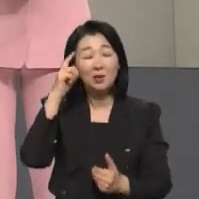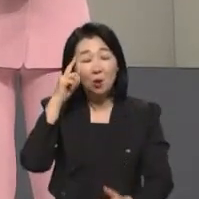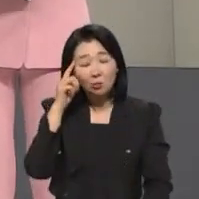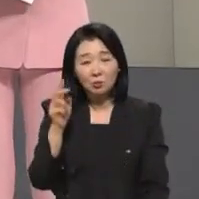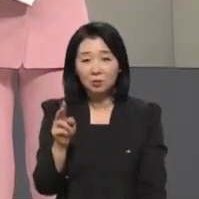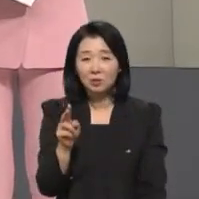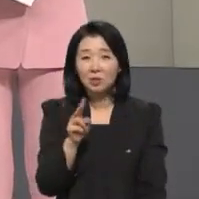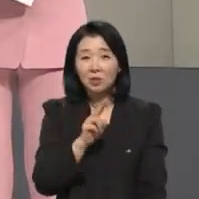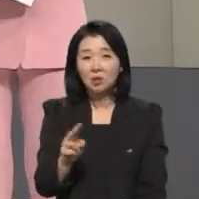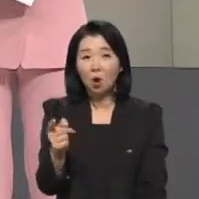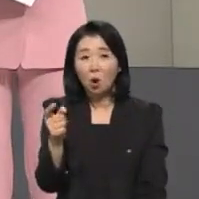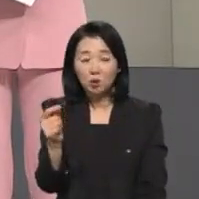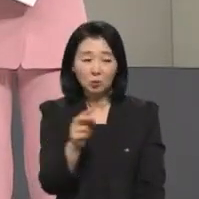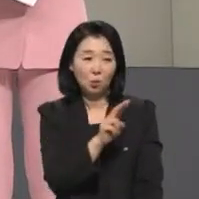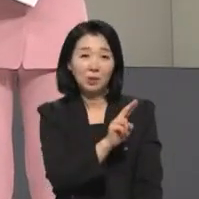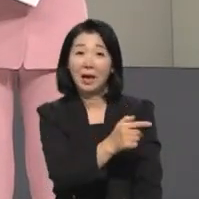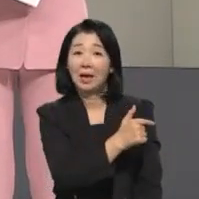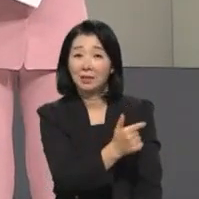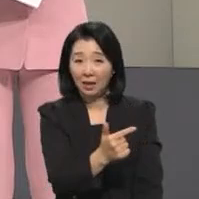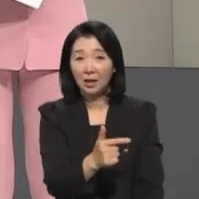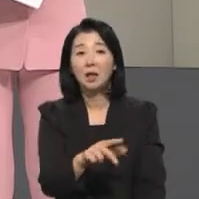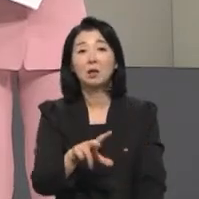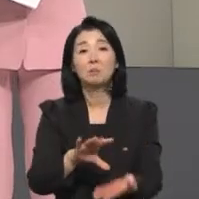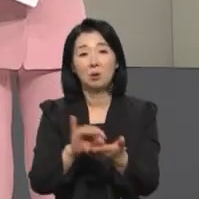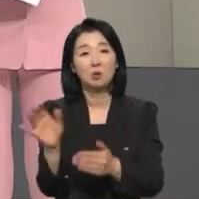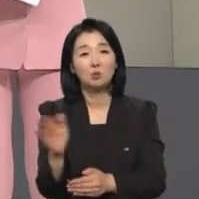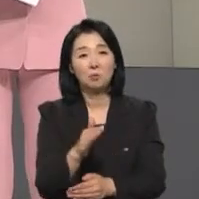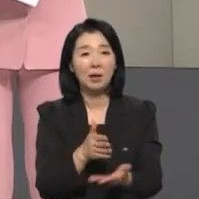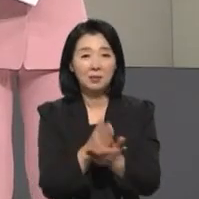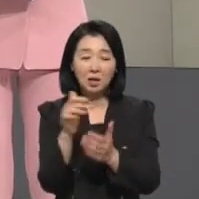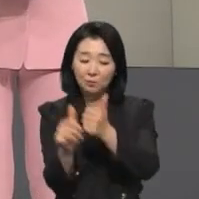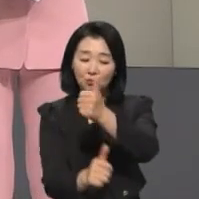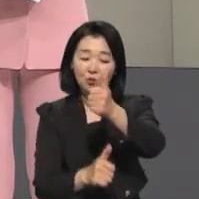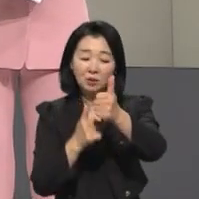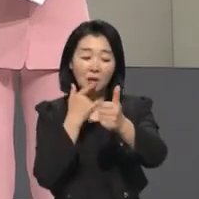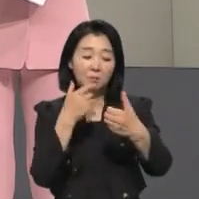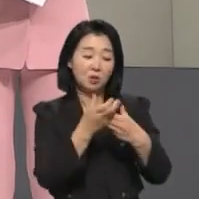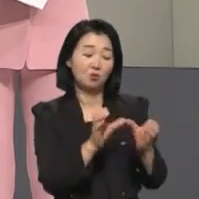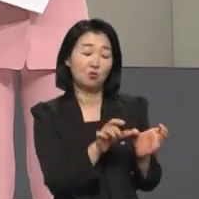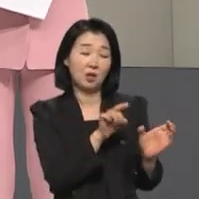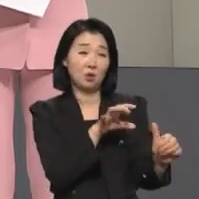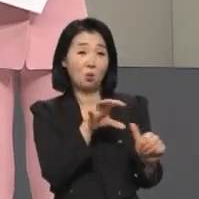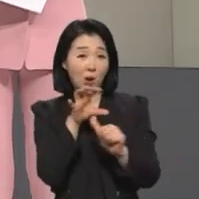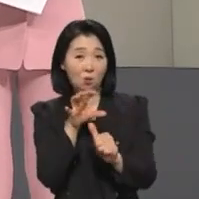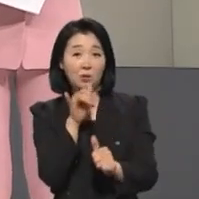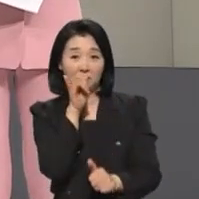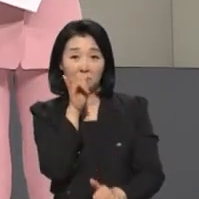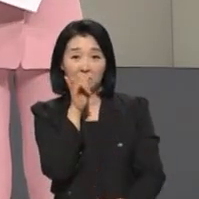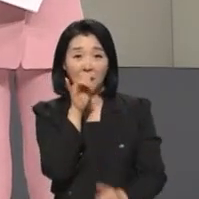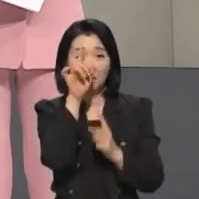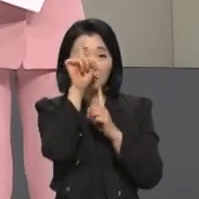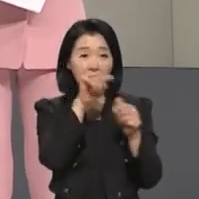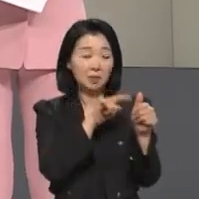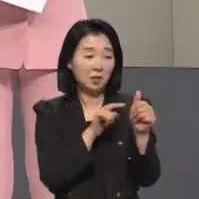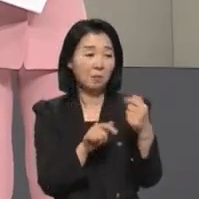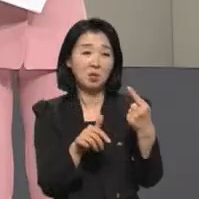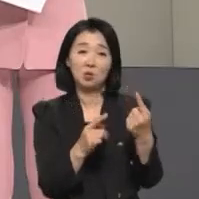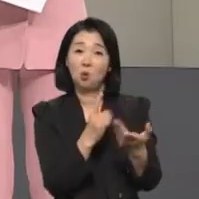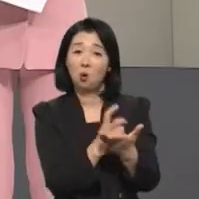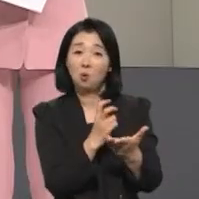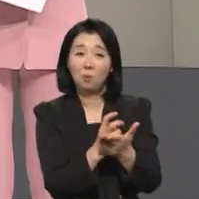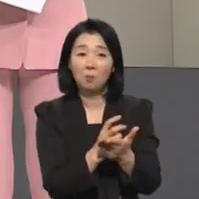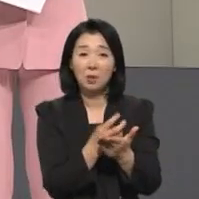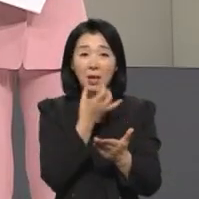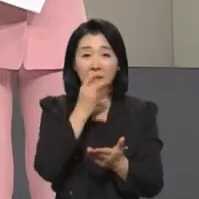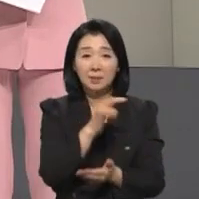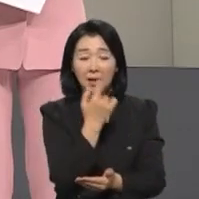전체 의석뿐만 아니라 모든 상임위에서도 마찬가지죠. 민주당이 이 구도를 활용하는 경우도 있습니다. 이재명 1호 법안,